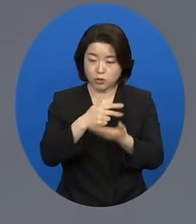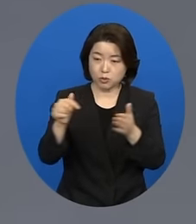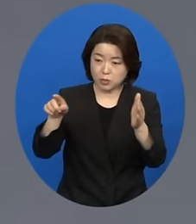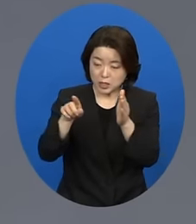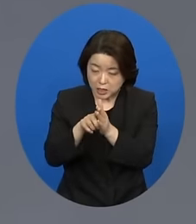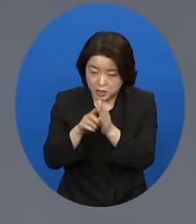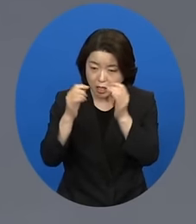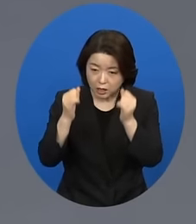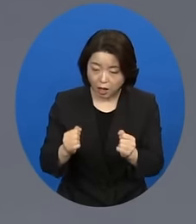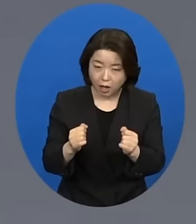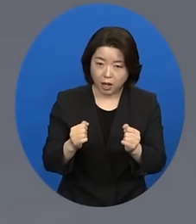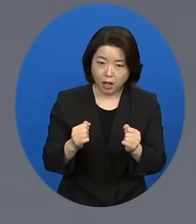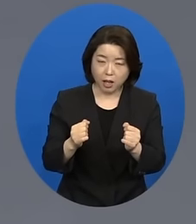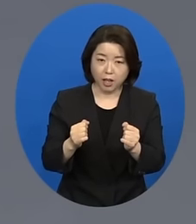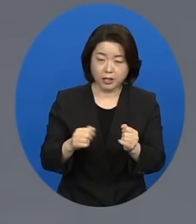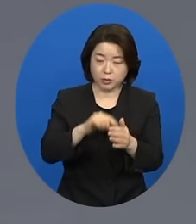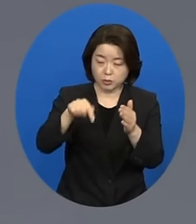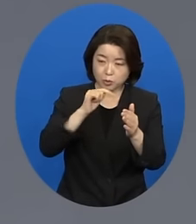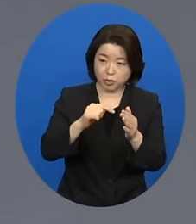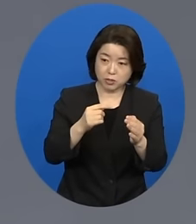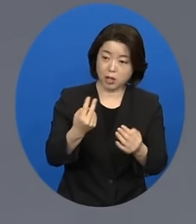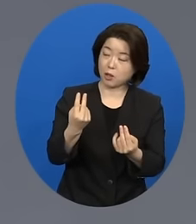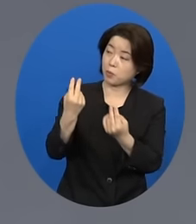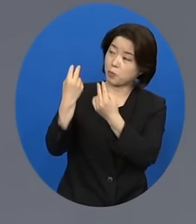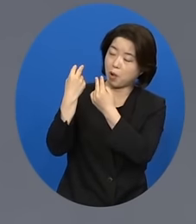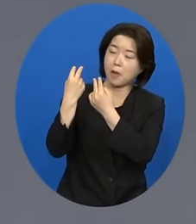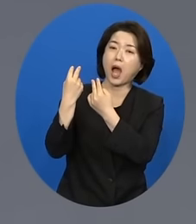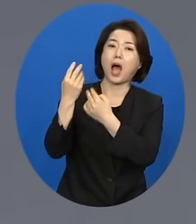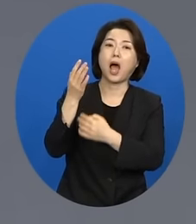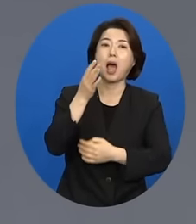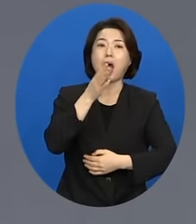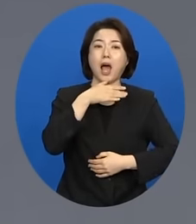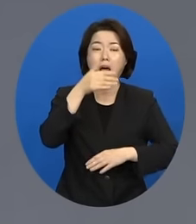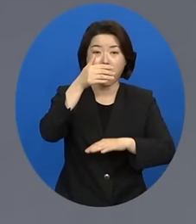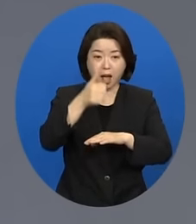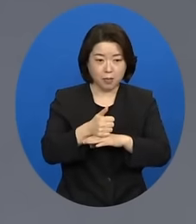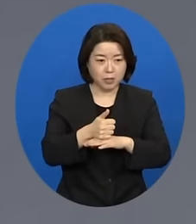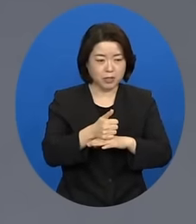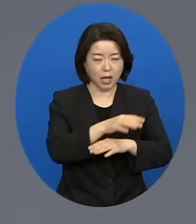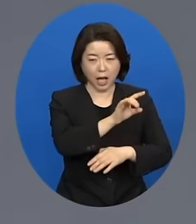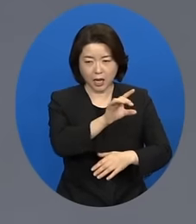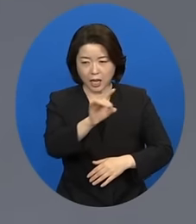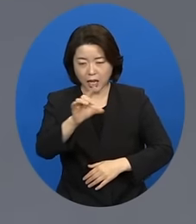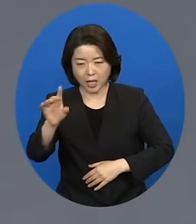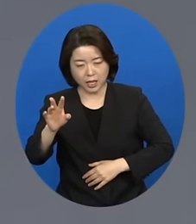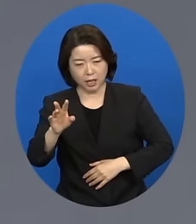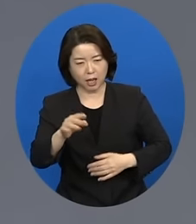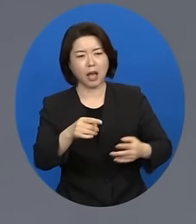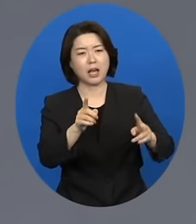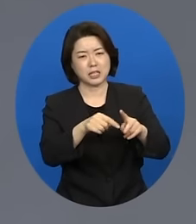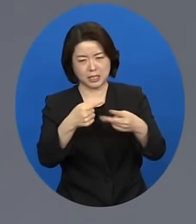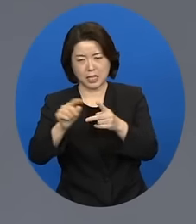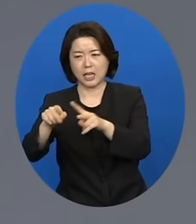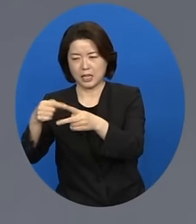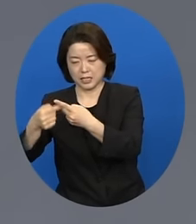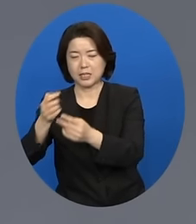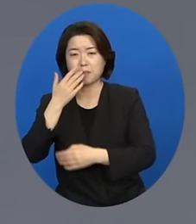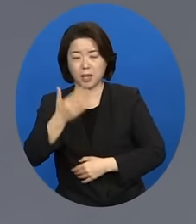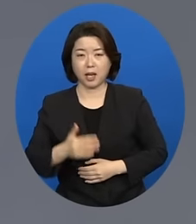지난 과거를 돌아보면 비로소 그 하나하나가 해석이 되기 시작하거든요.